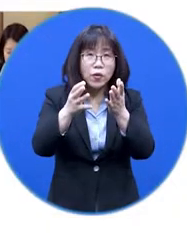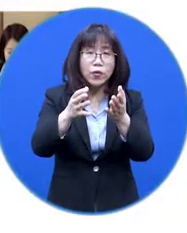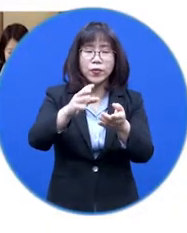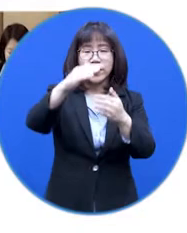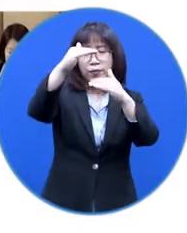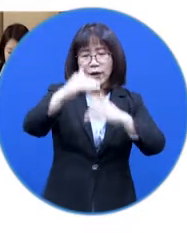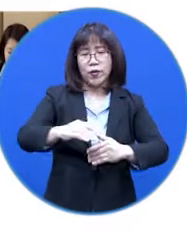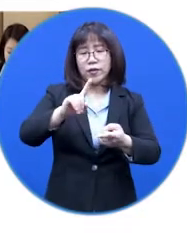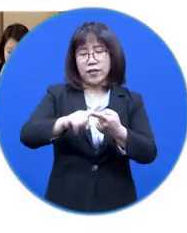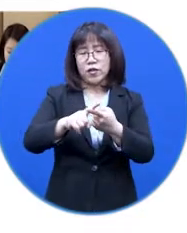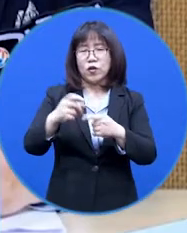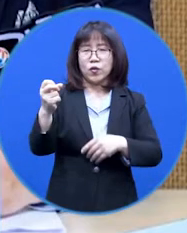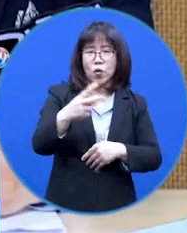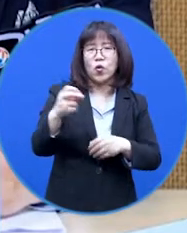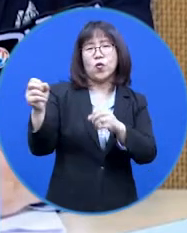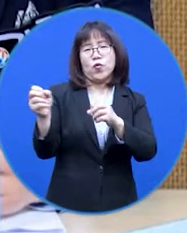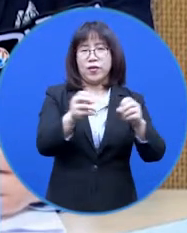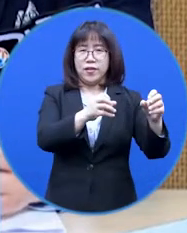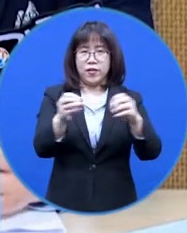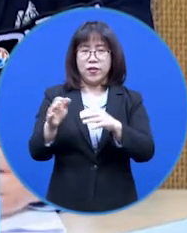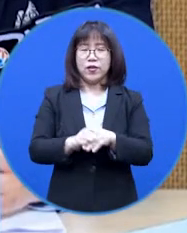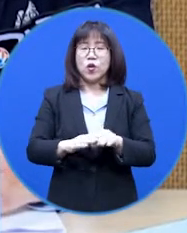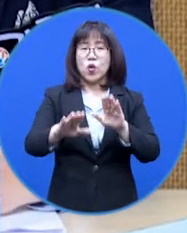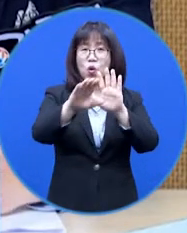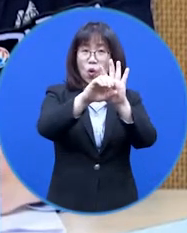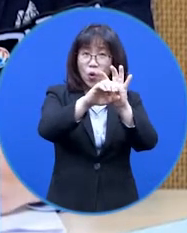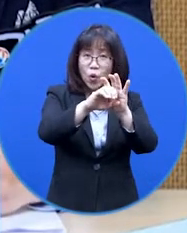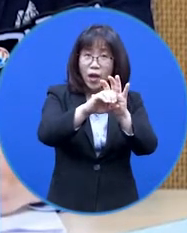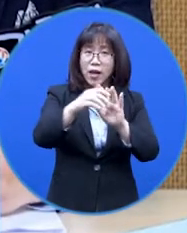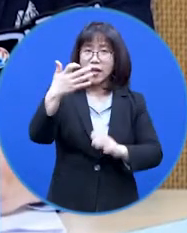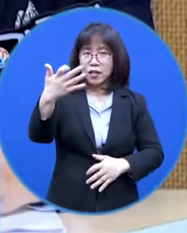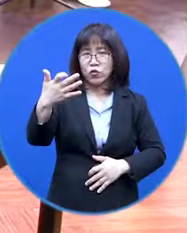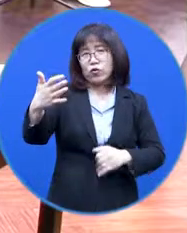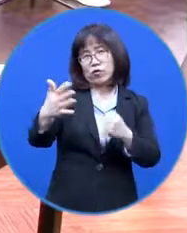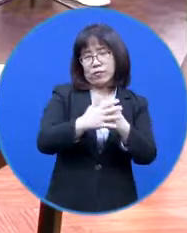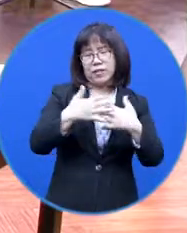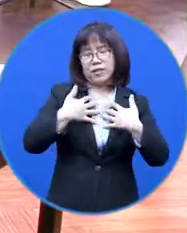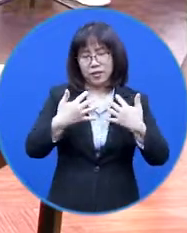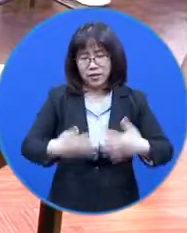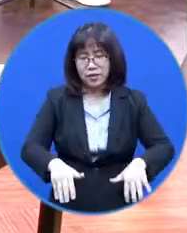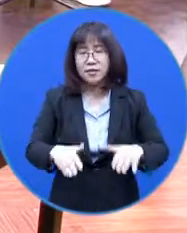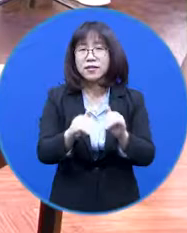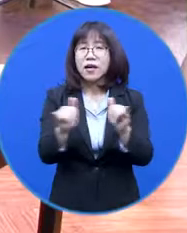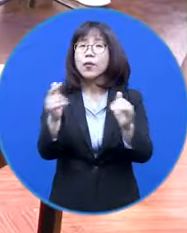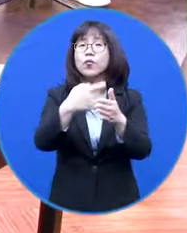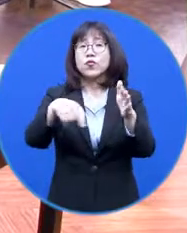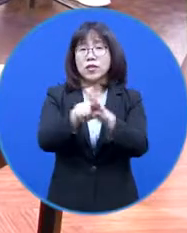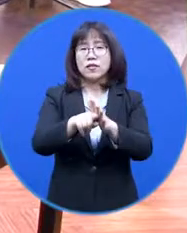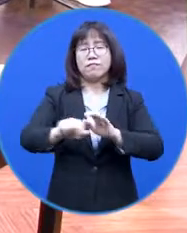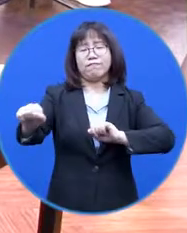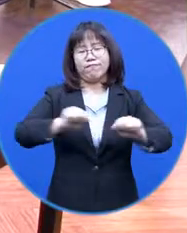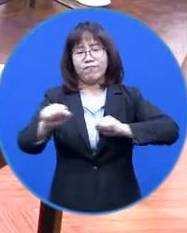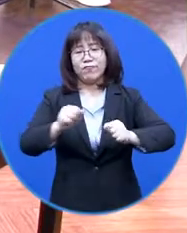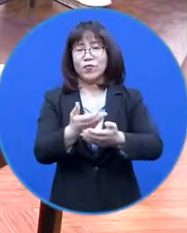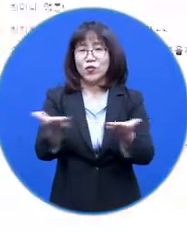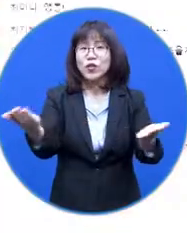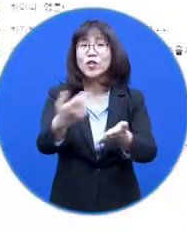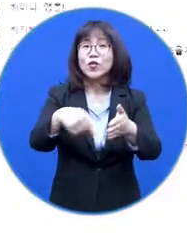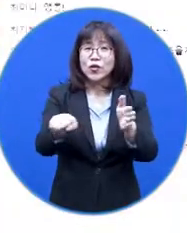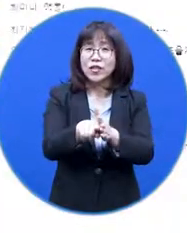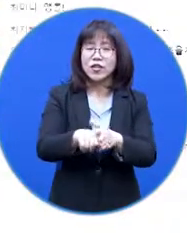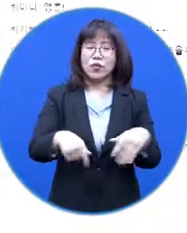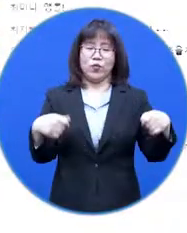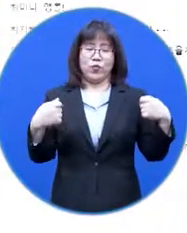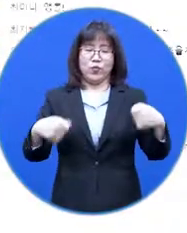추가로 새로운 의제도 적극 발굴했습니다. 또 코로나19로 지친 주민들에게 활력을 주기 위해